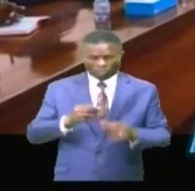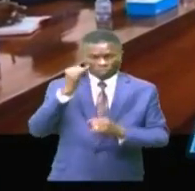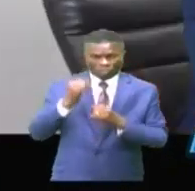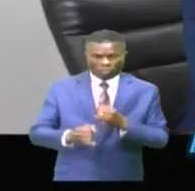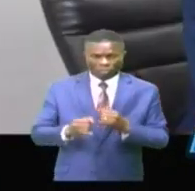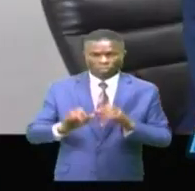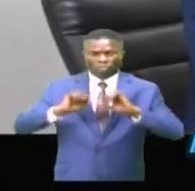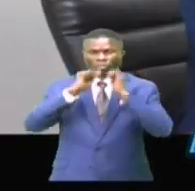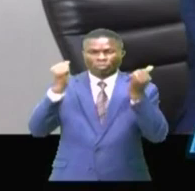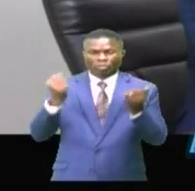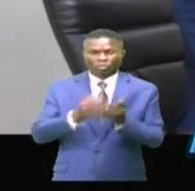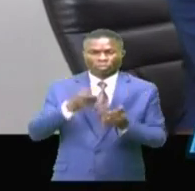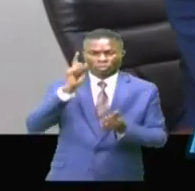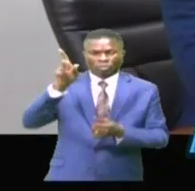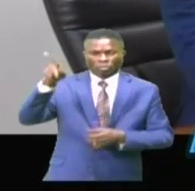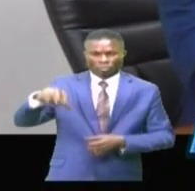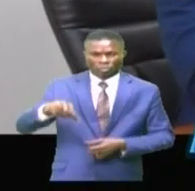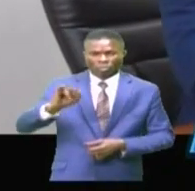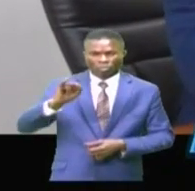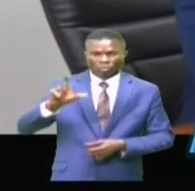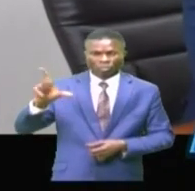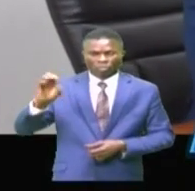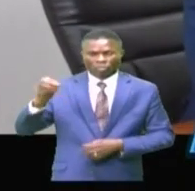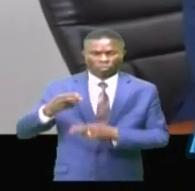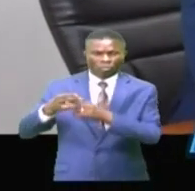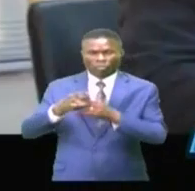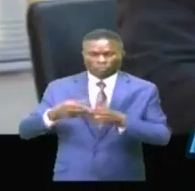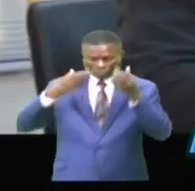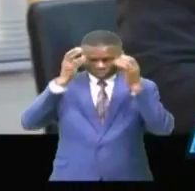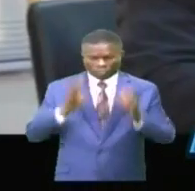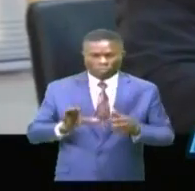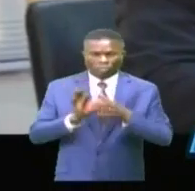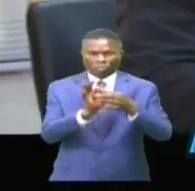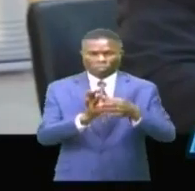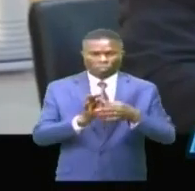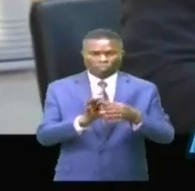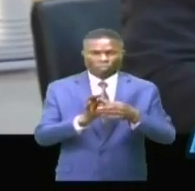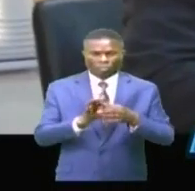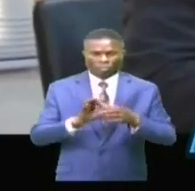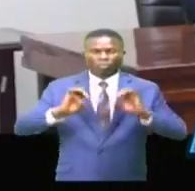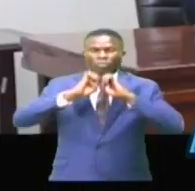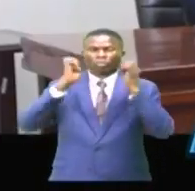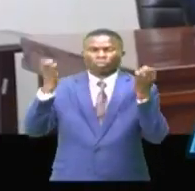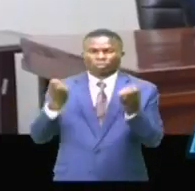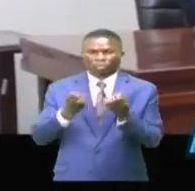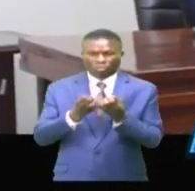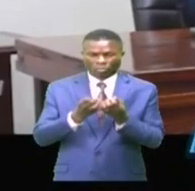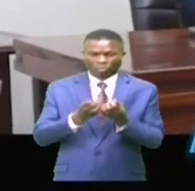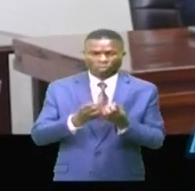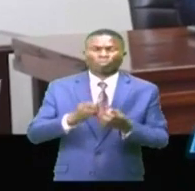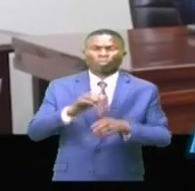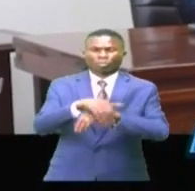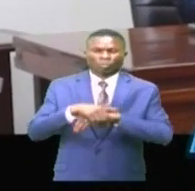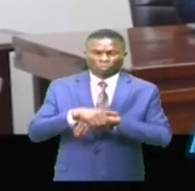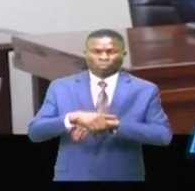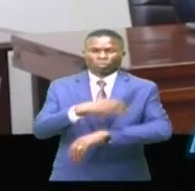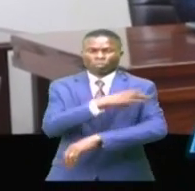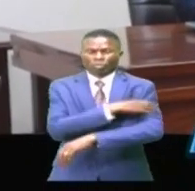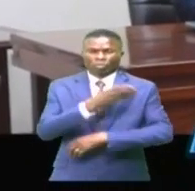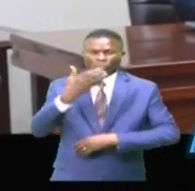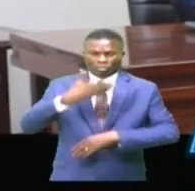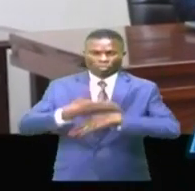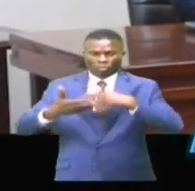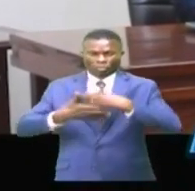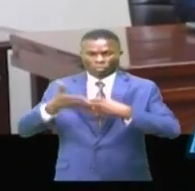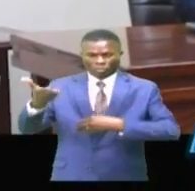l'agence de pilotage de coordination et de suivi de convention de collaboration et l'entreprise China civil en générer une